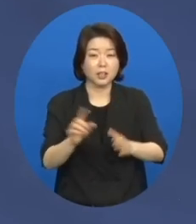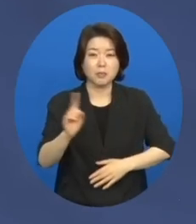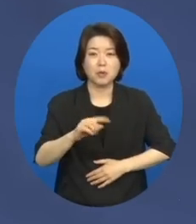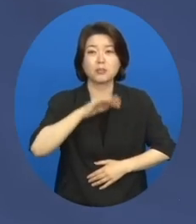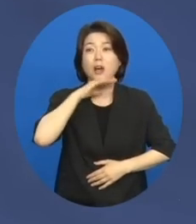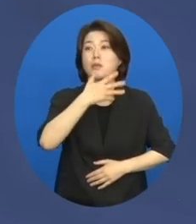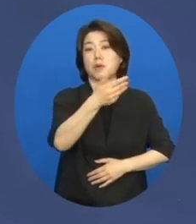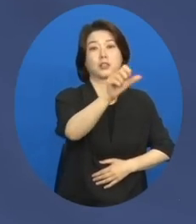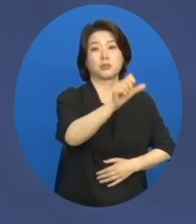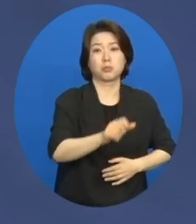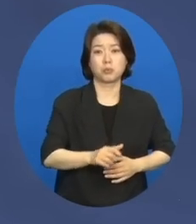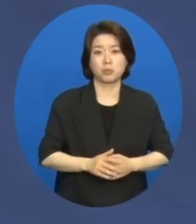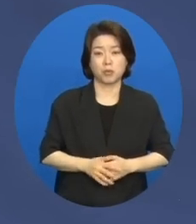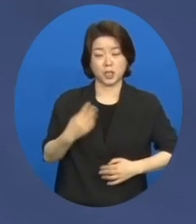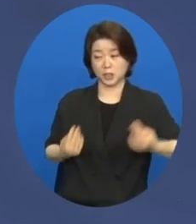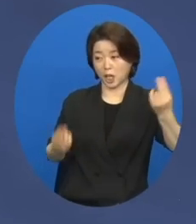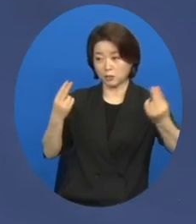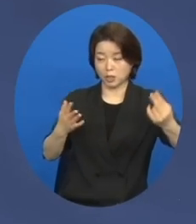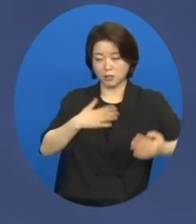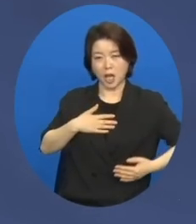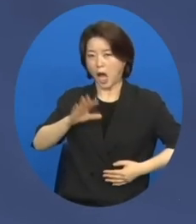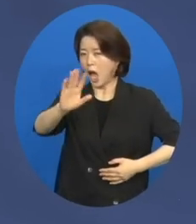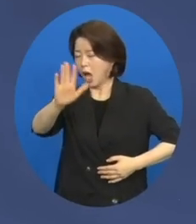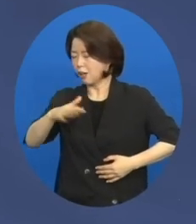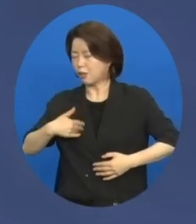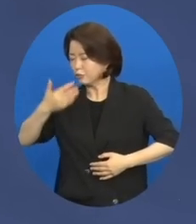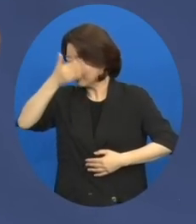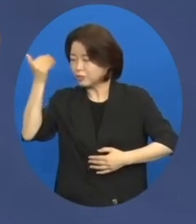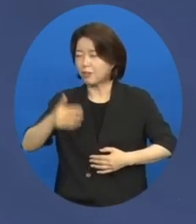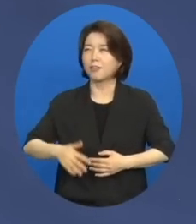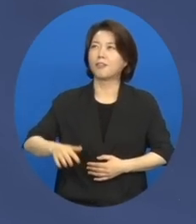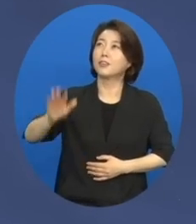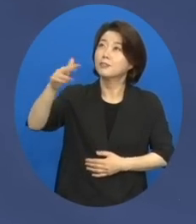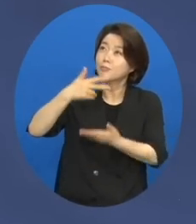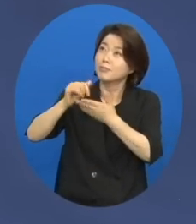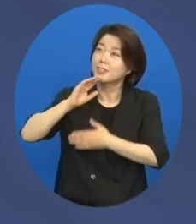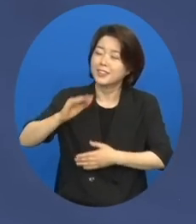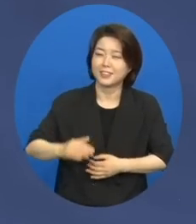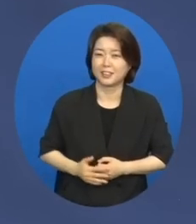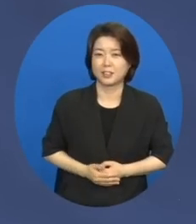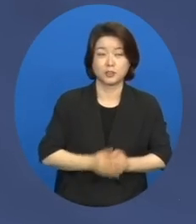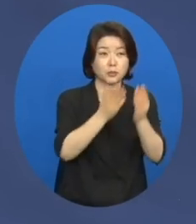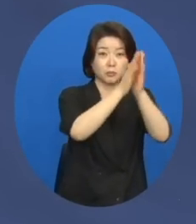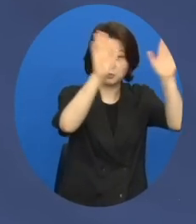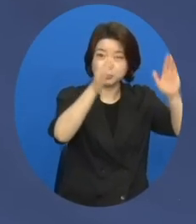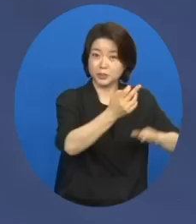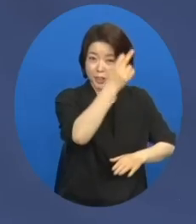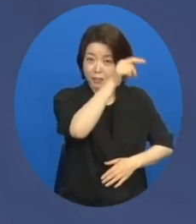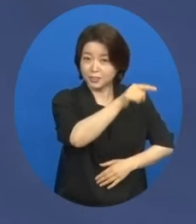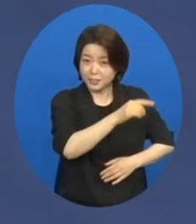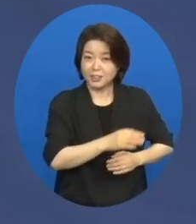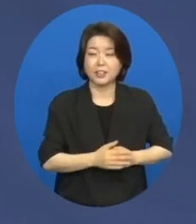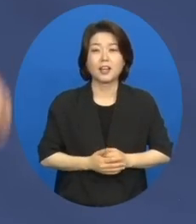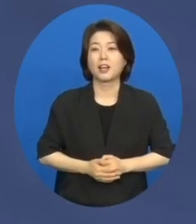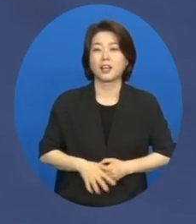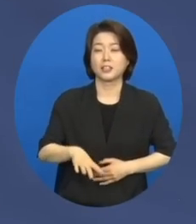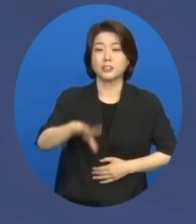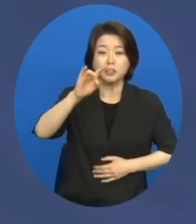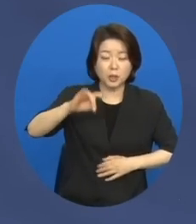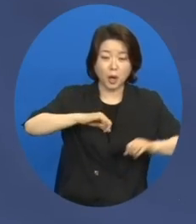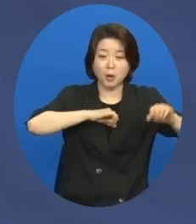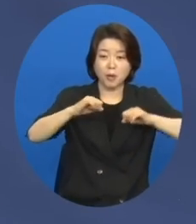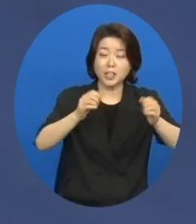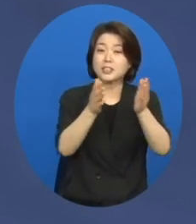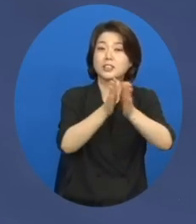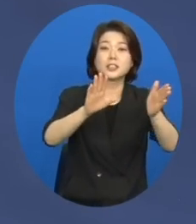때였어요. 어디다가 숫자를 내밀어 지금. 주여, 우리 저 모세 형님 첫 사역 출발할